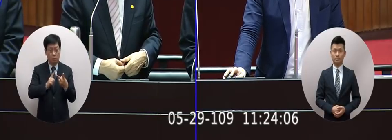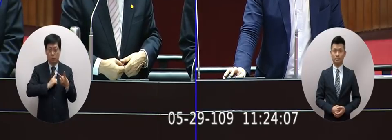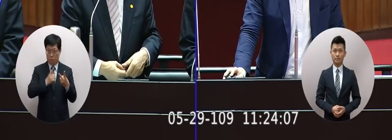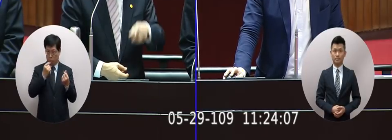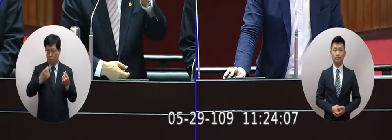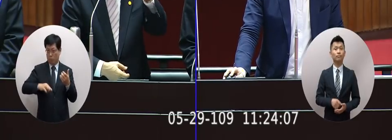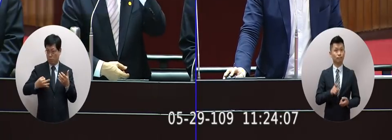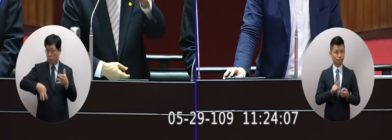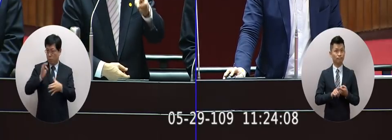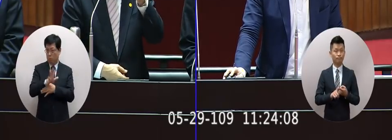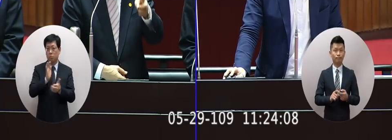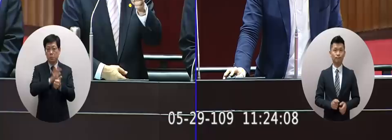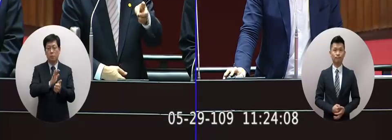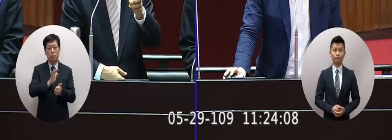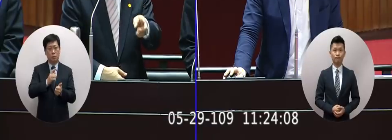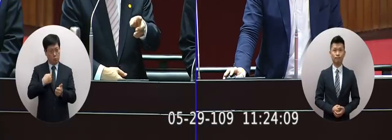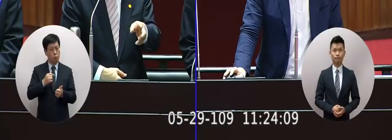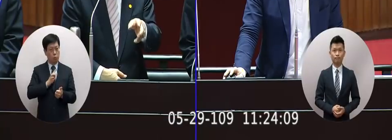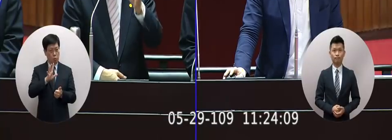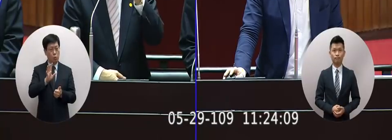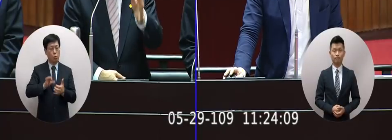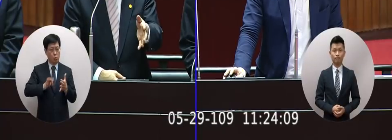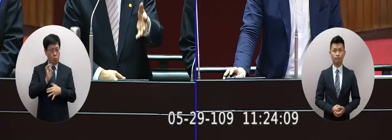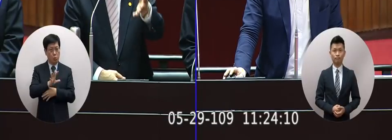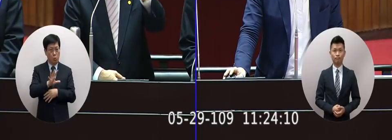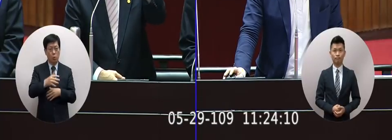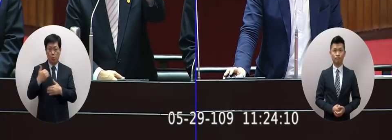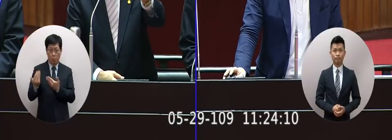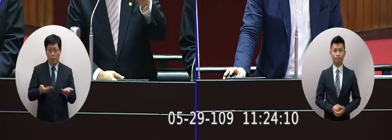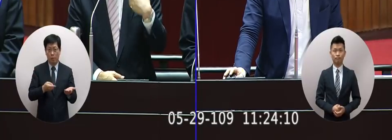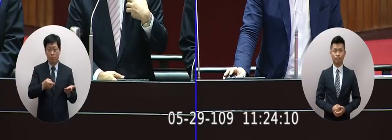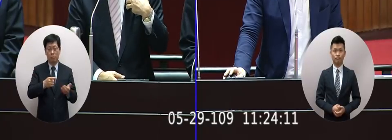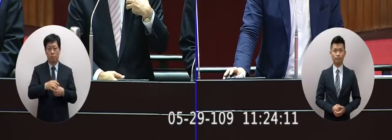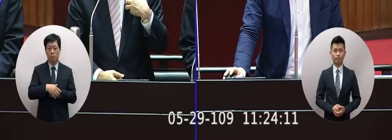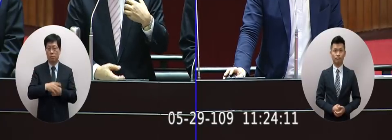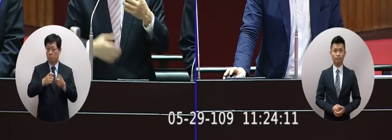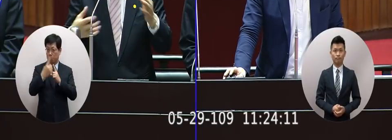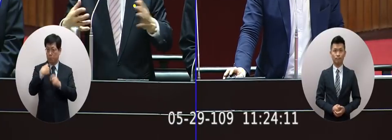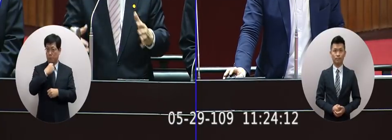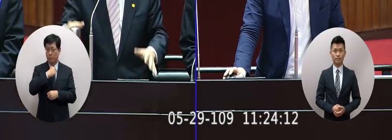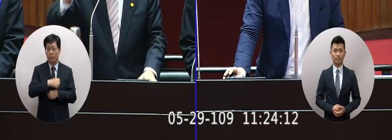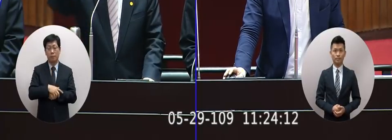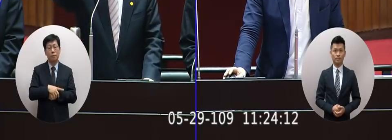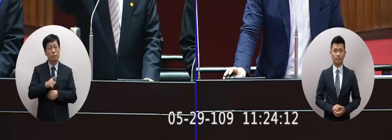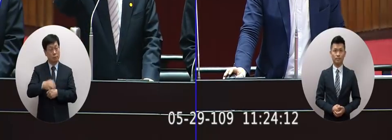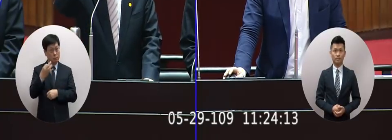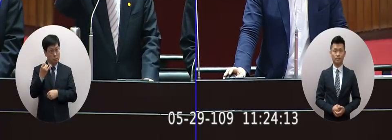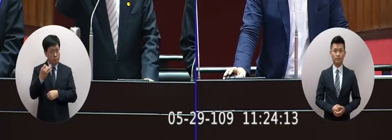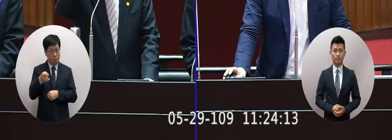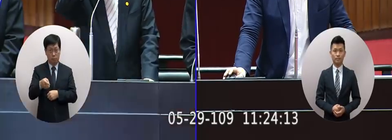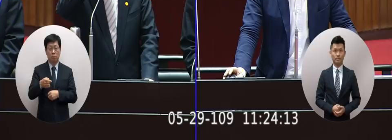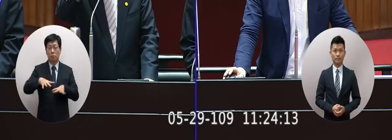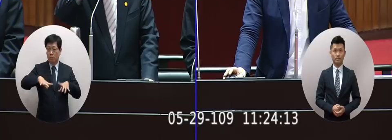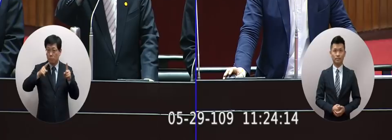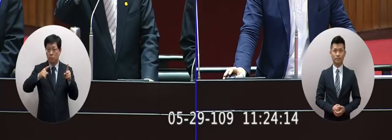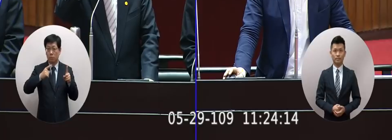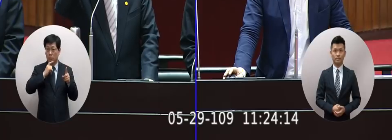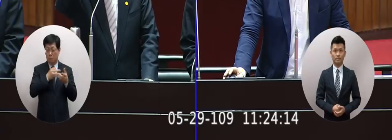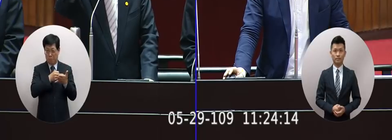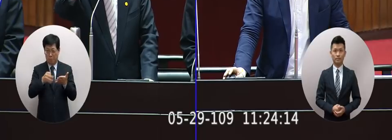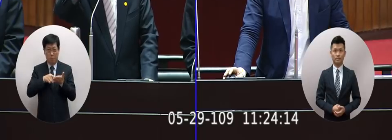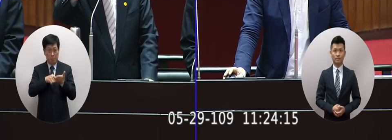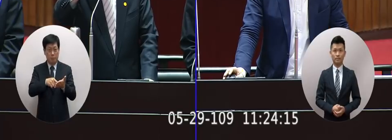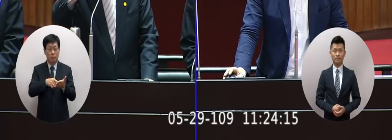资金。 是， 咱有提供资金欢迎回国。啊，这资金甚至起初框